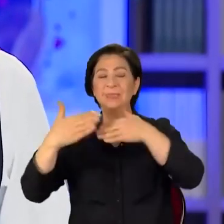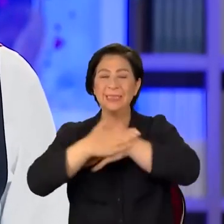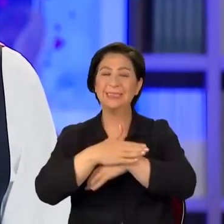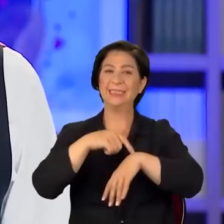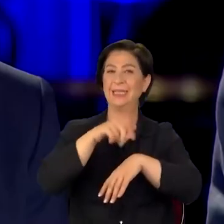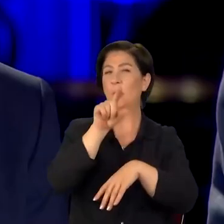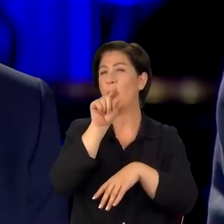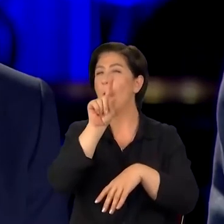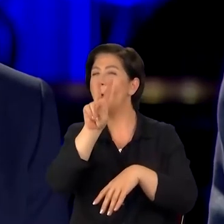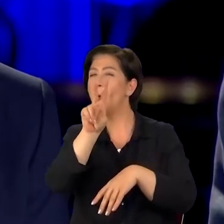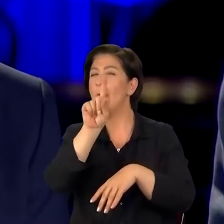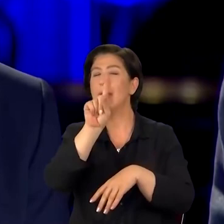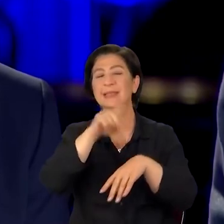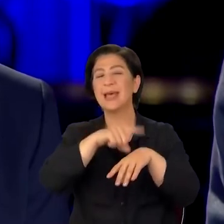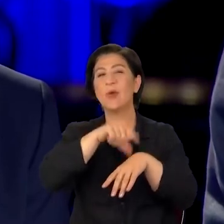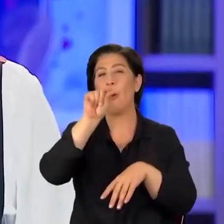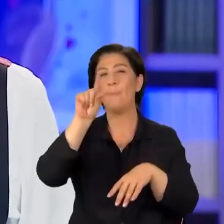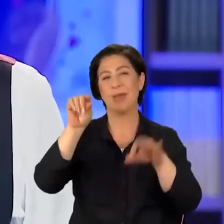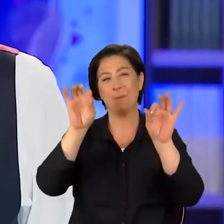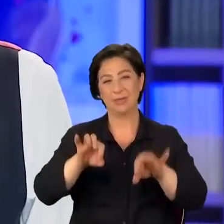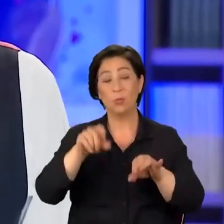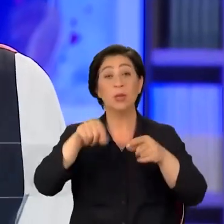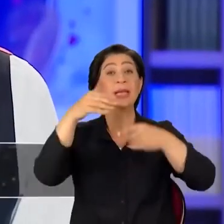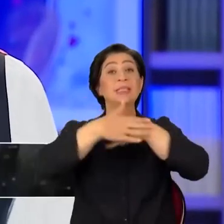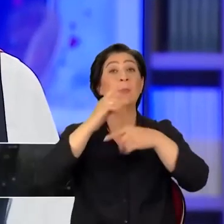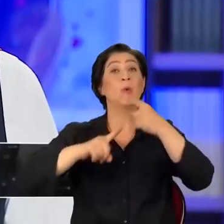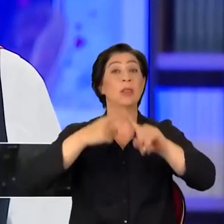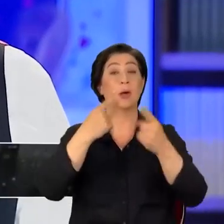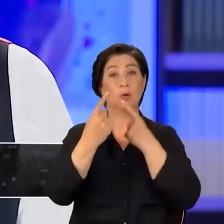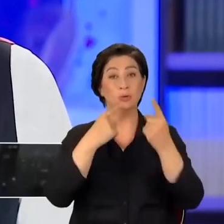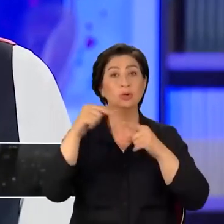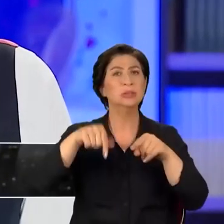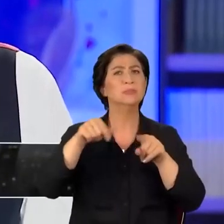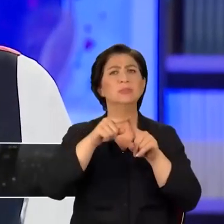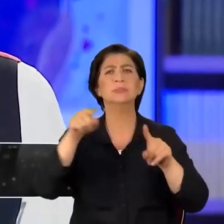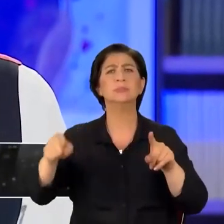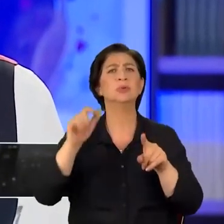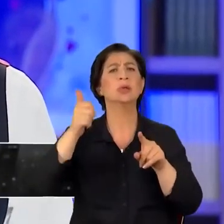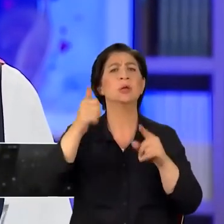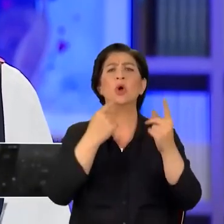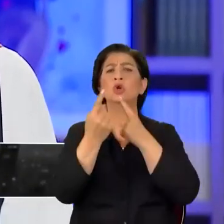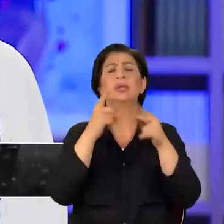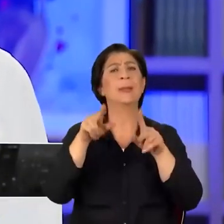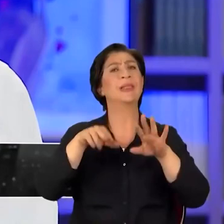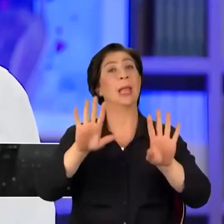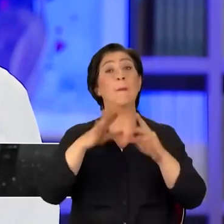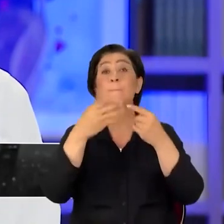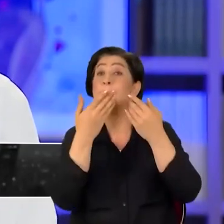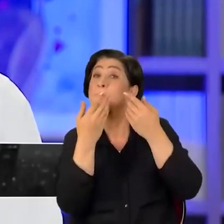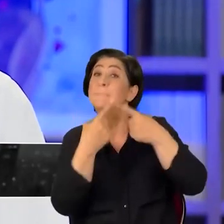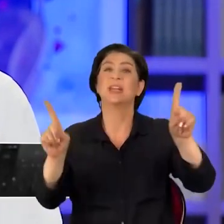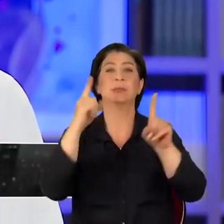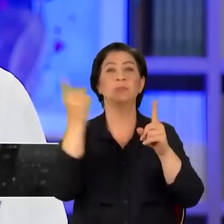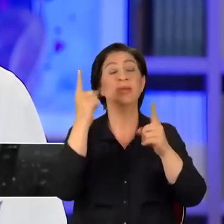gecenin içine doğru ilerliyor. Bu gece politika konuşuyoruz ama şu sıralarda, şu günlerde konuşulduğu gibi değil. Başka bir